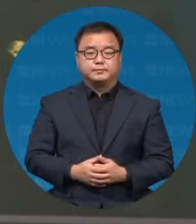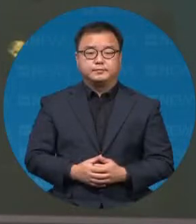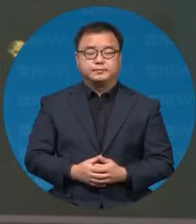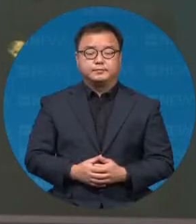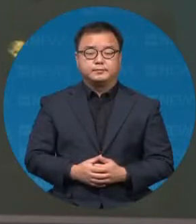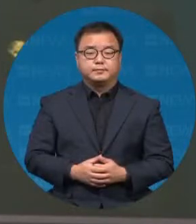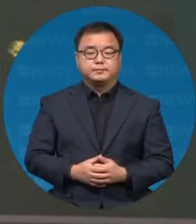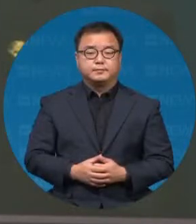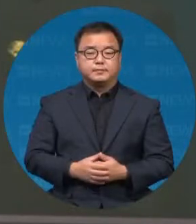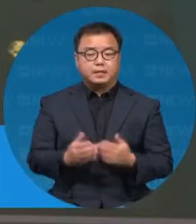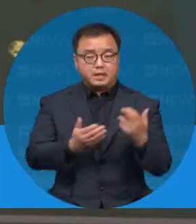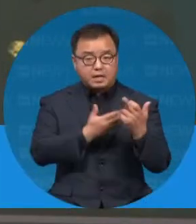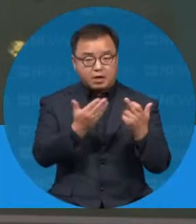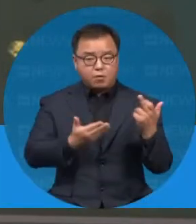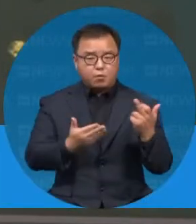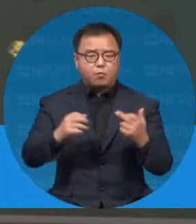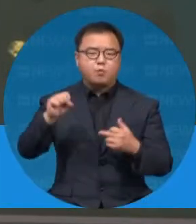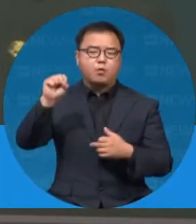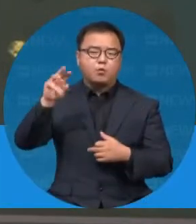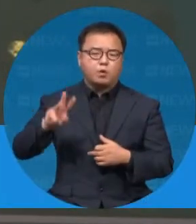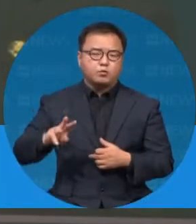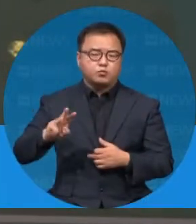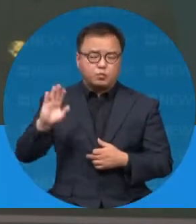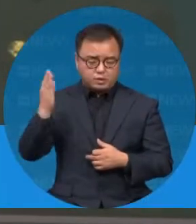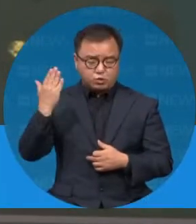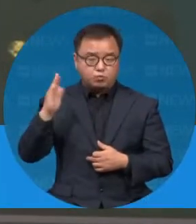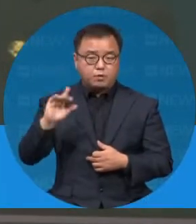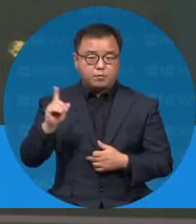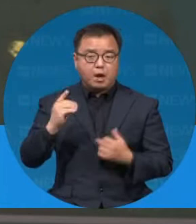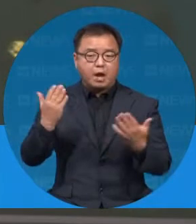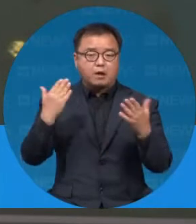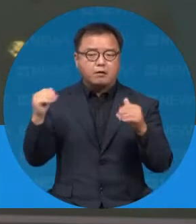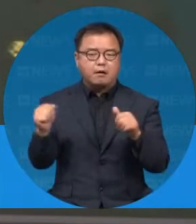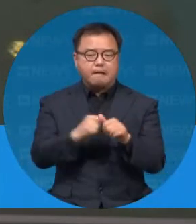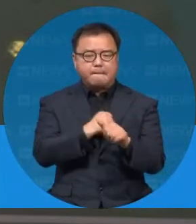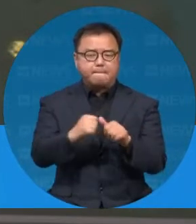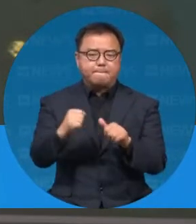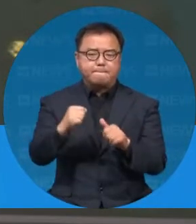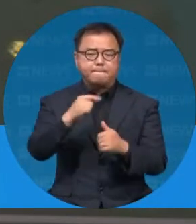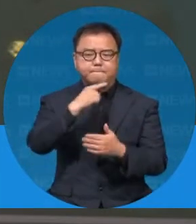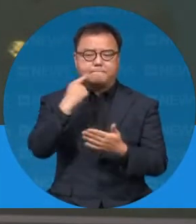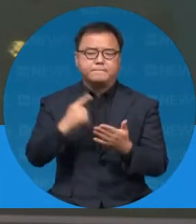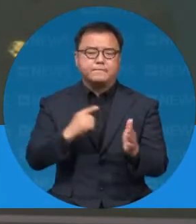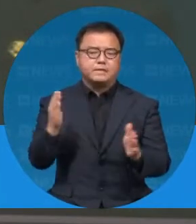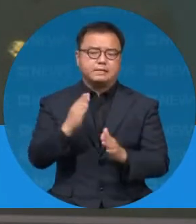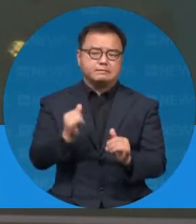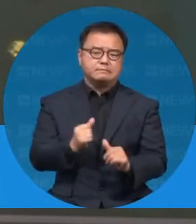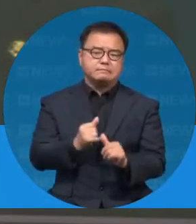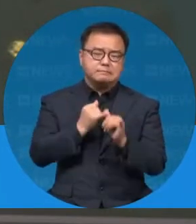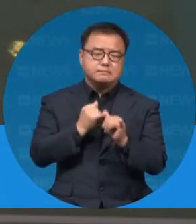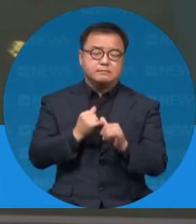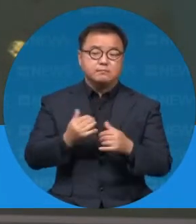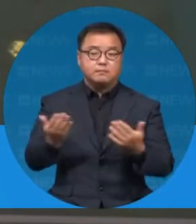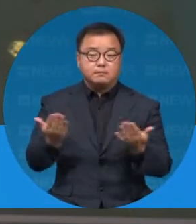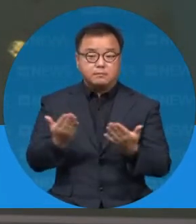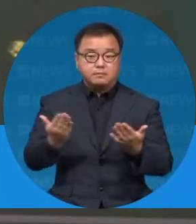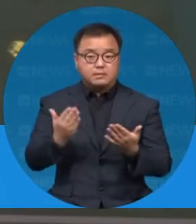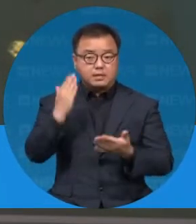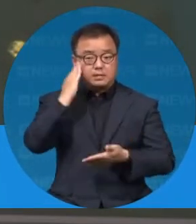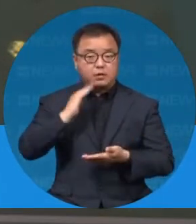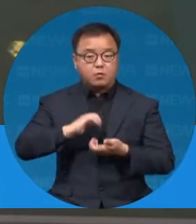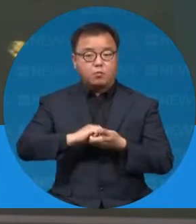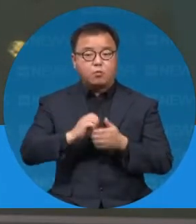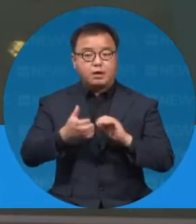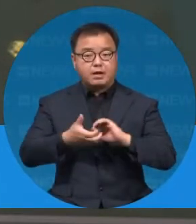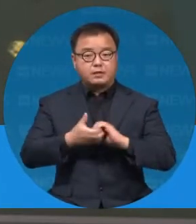최근 강원과 광주지역에서 학교 폭력 피해 학생의 극단적인 선택을 한 사실이 청와대 국민 청원 을 통해 알려져서